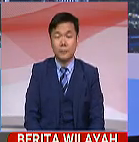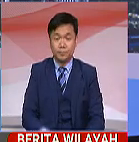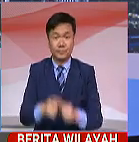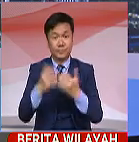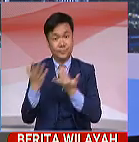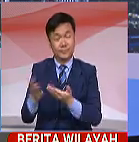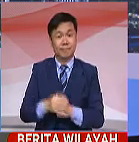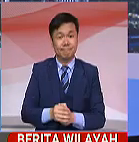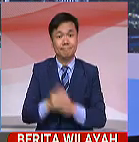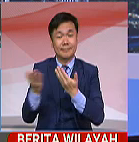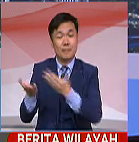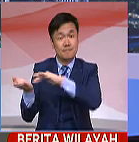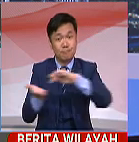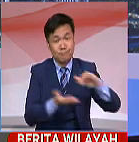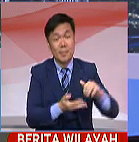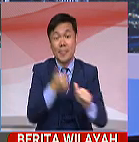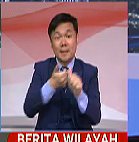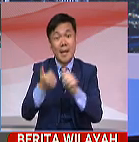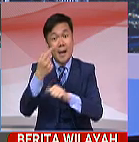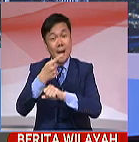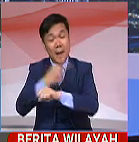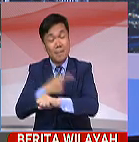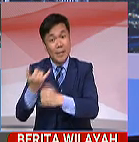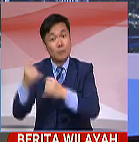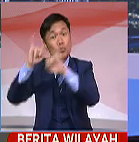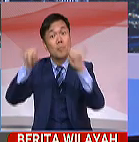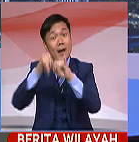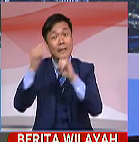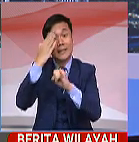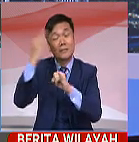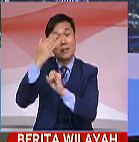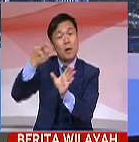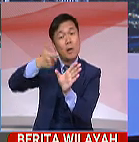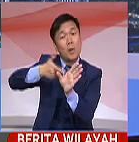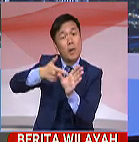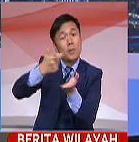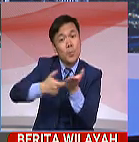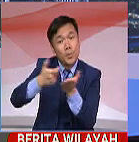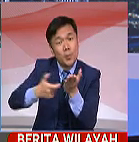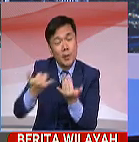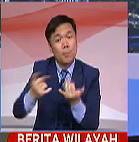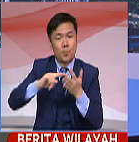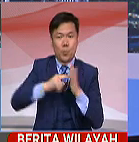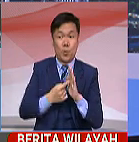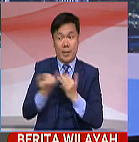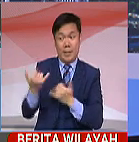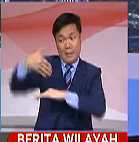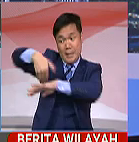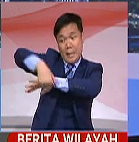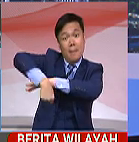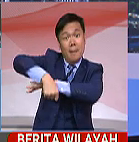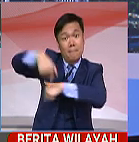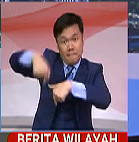Dan saudara, seperti biasa, setiap hari Jumaat kita ikuti harga petrol dan diesel mingguan berkuat kuasa tengah malam ini